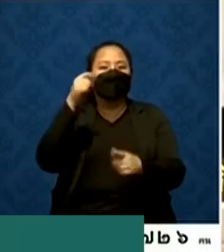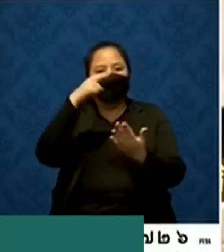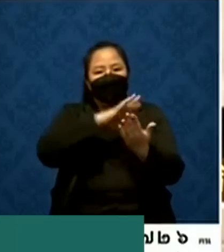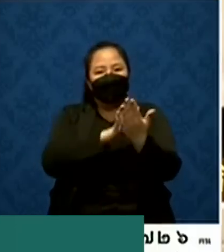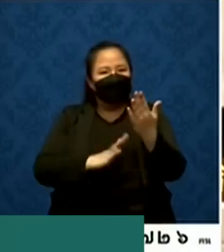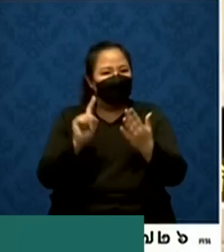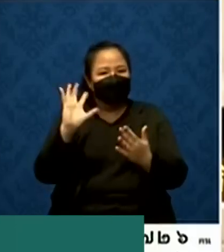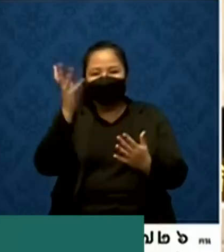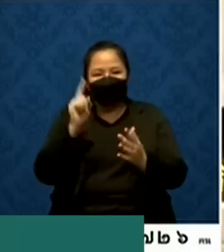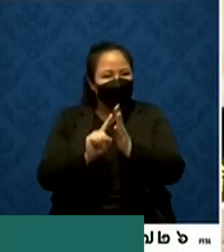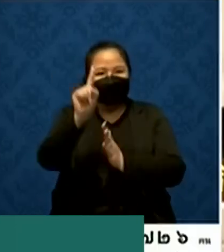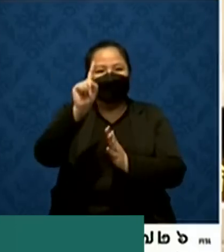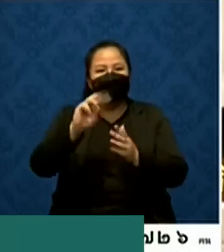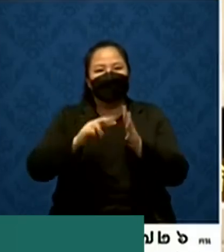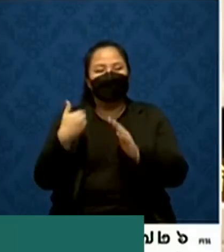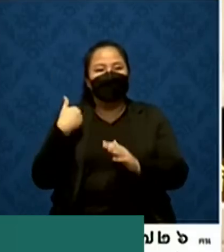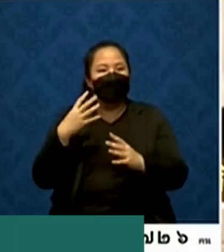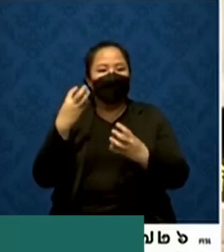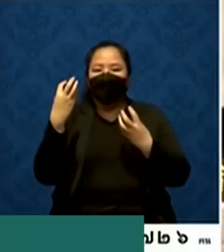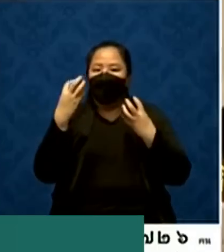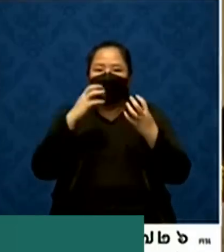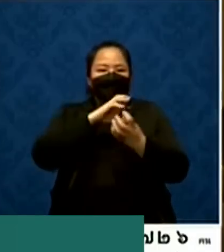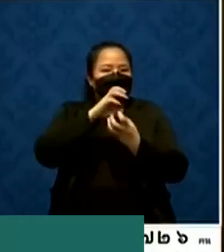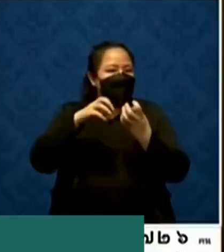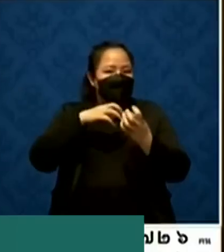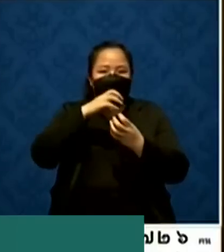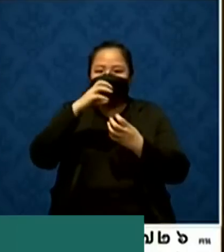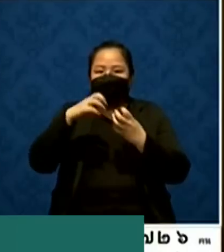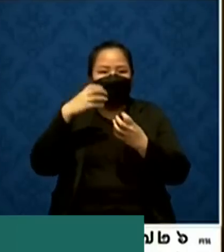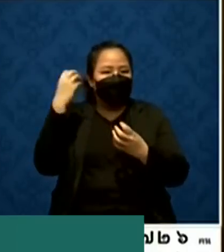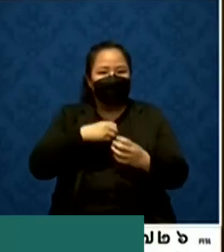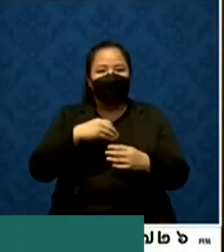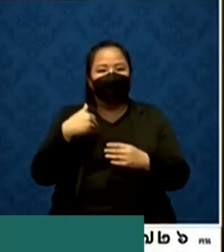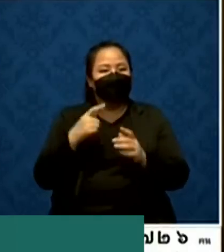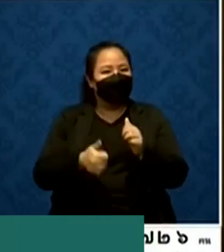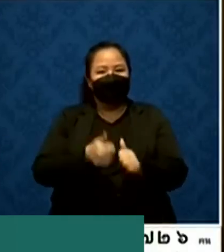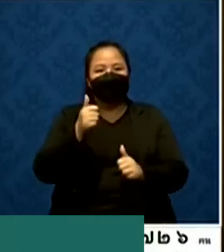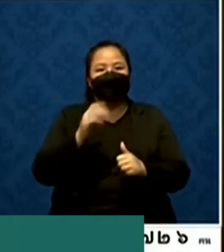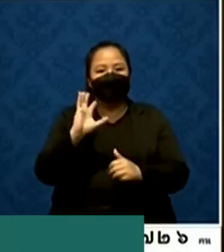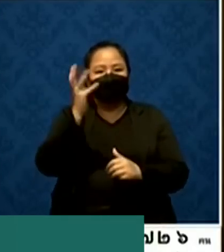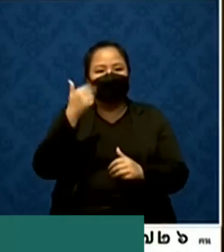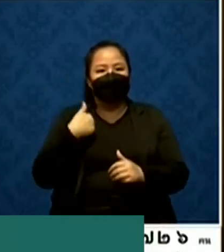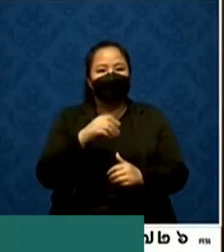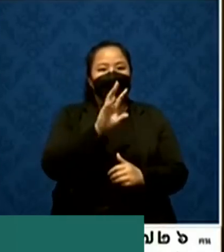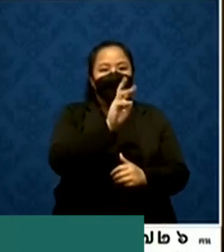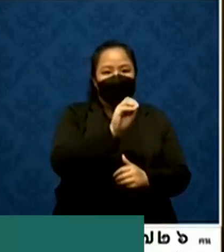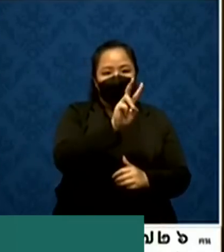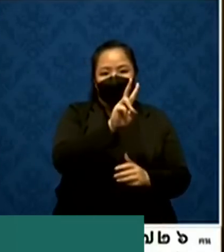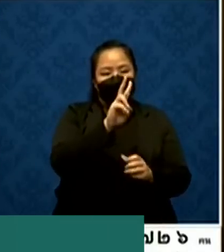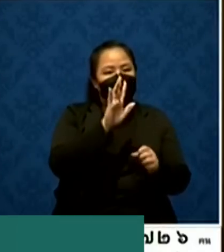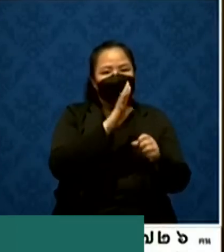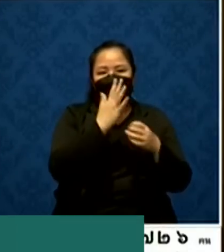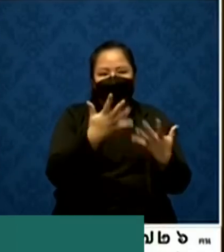สนอของสสคนอื่นที่ไม่ใช่กรรมาธิการนะคะซึ่งปรากฏว่าใน 1.2 นั้นนะคะมีทั้งข้อเสนอของสสของคุณป